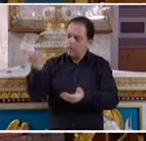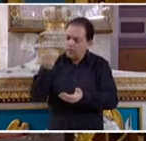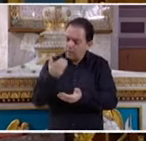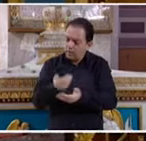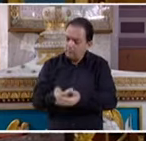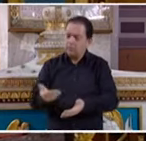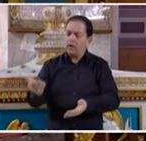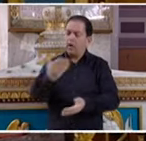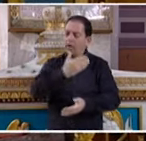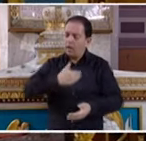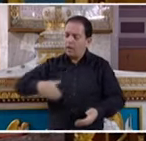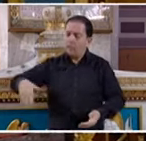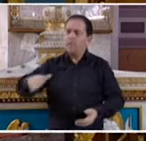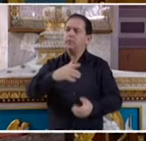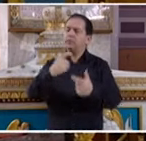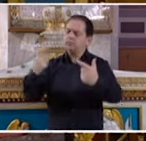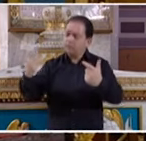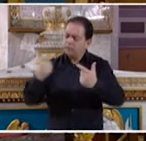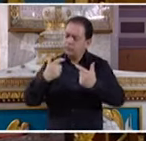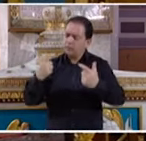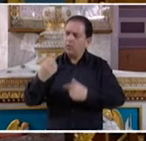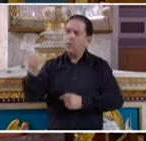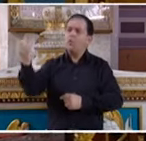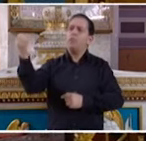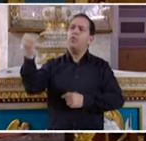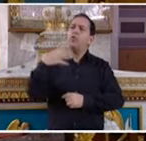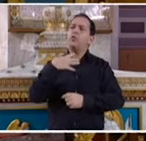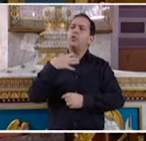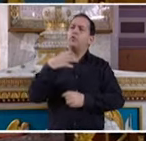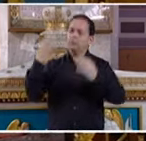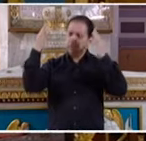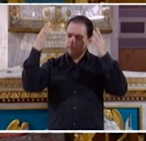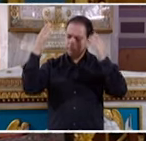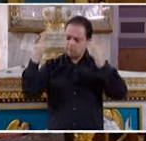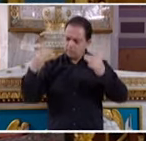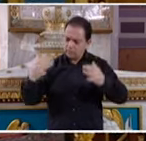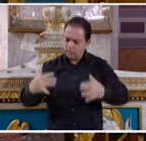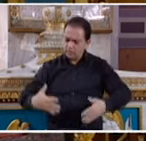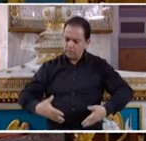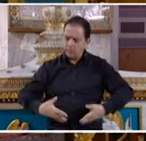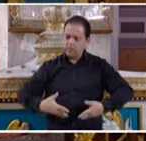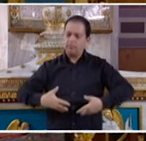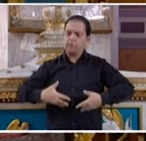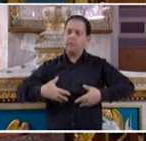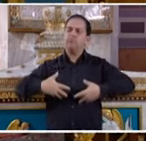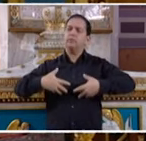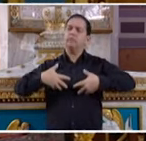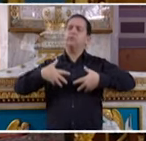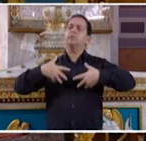ελέησον και διαφύλαξον ημάς ο Θεός Εσύ η χάρη